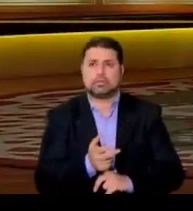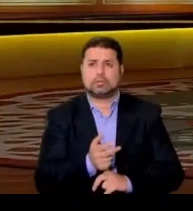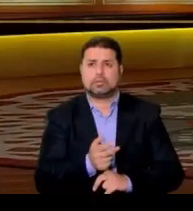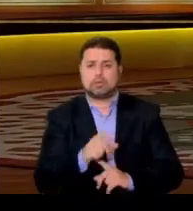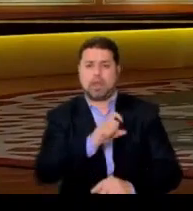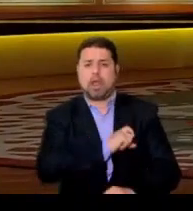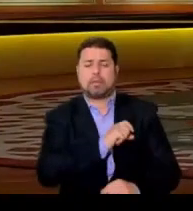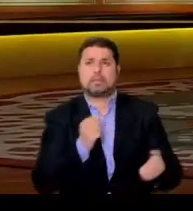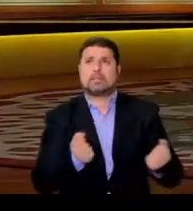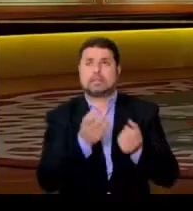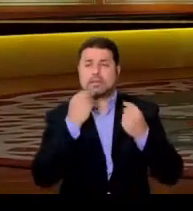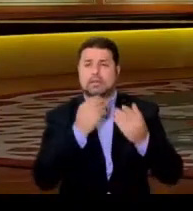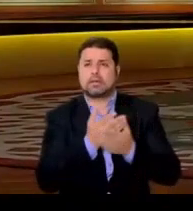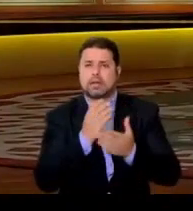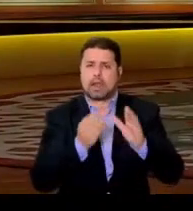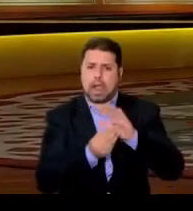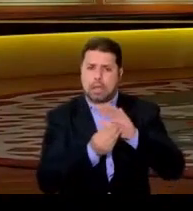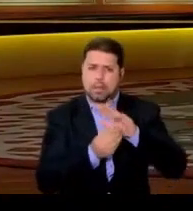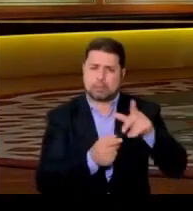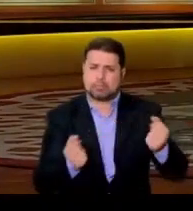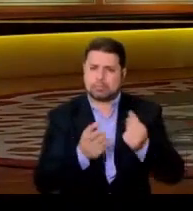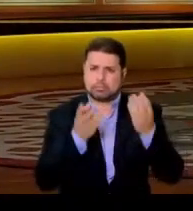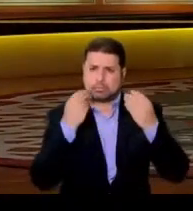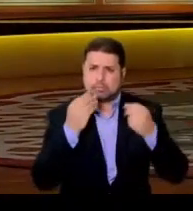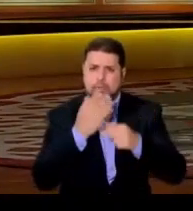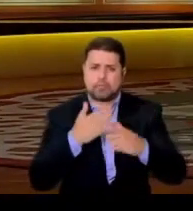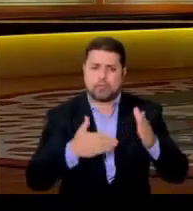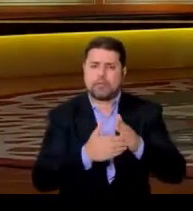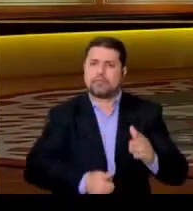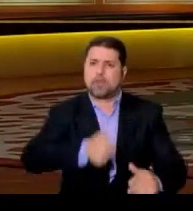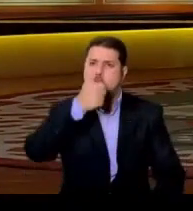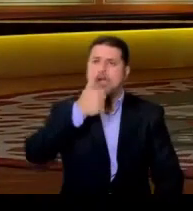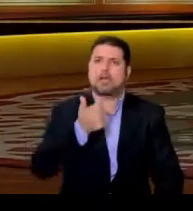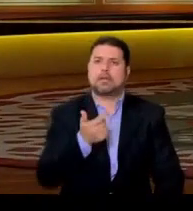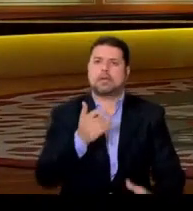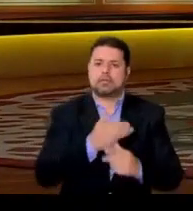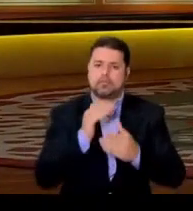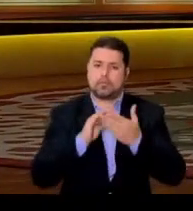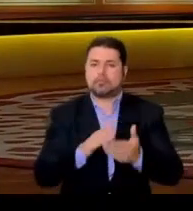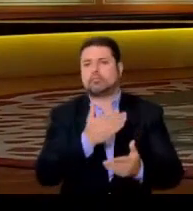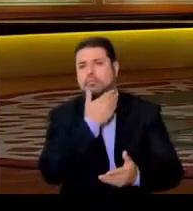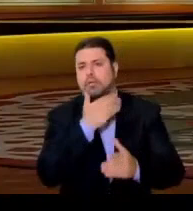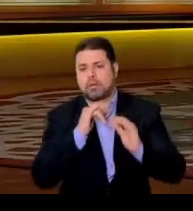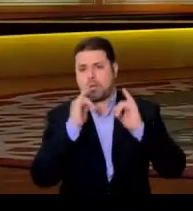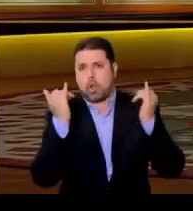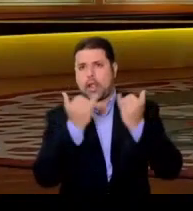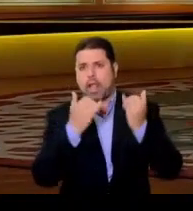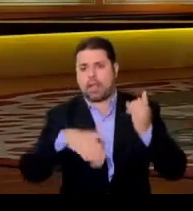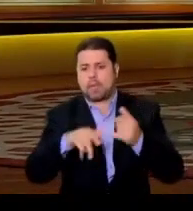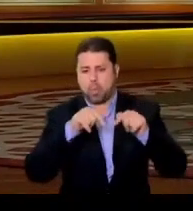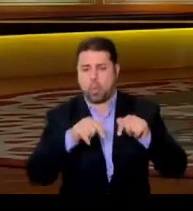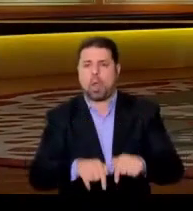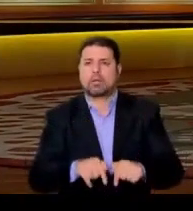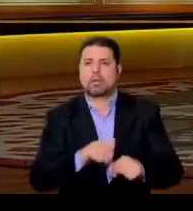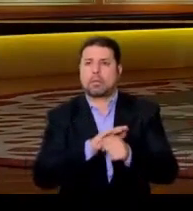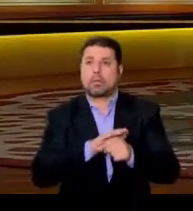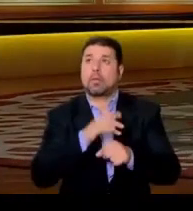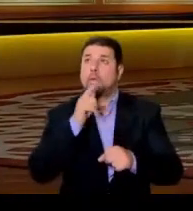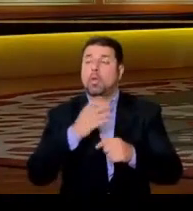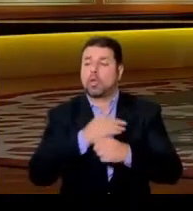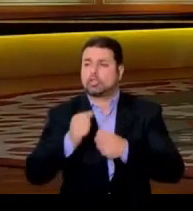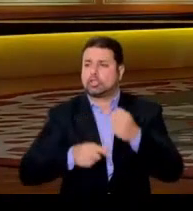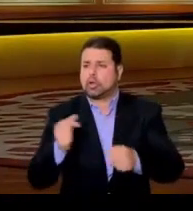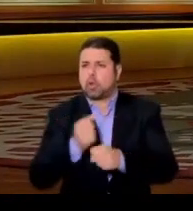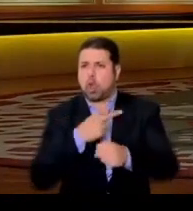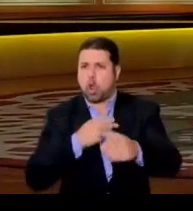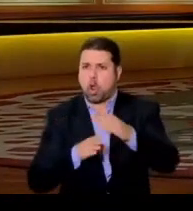الطالب بيجاهد في جامعته ودراسته عشان يتفوق و يخدم وطنه ويخدم مجتمعه والعامل بيجاهد